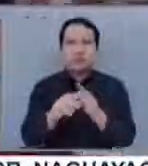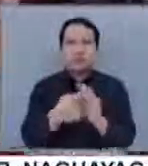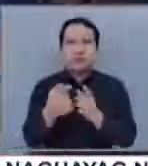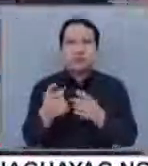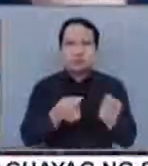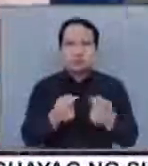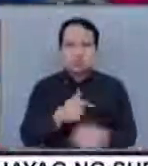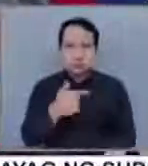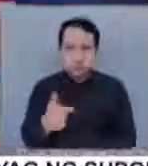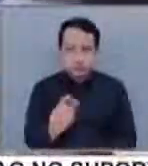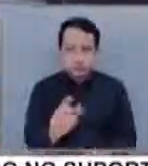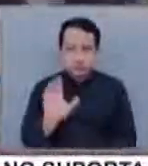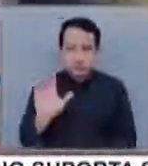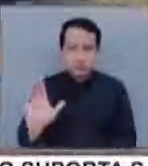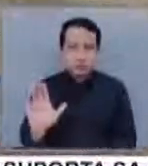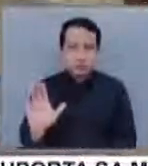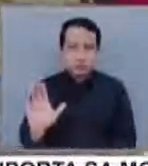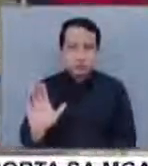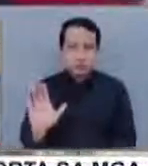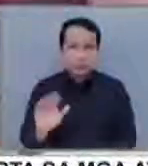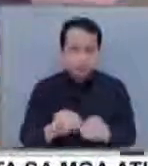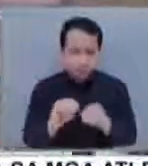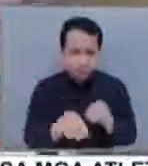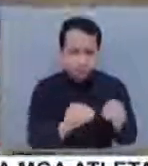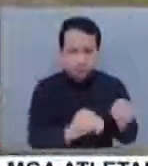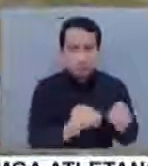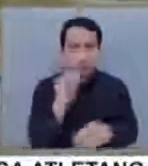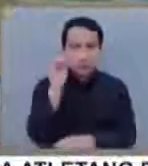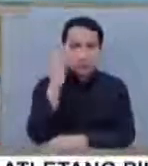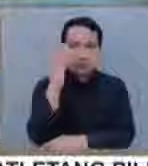ng kanilang mga bamboo tree at ang mga ilang